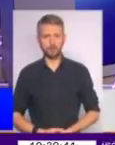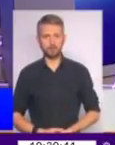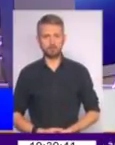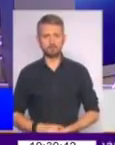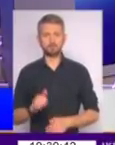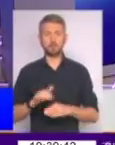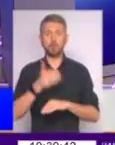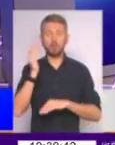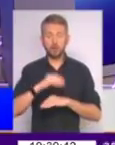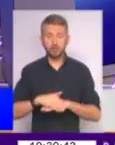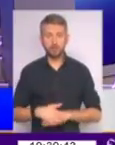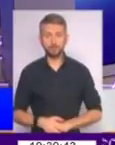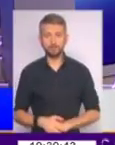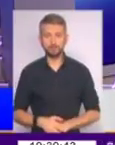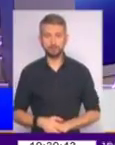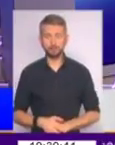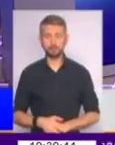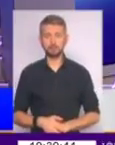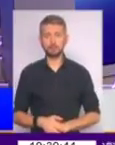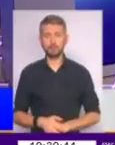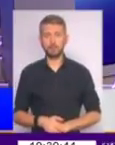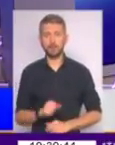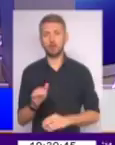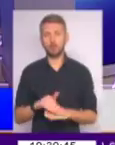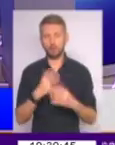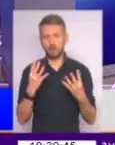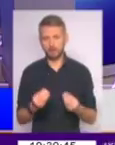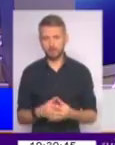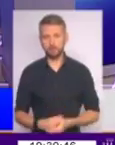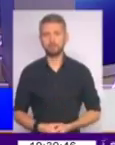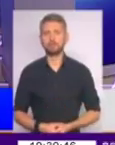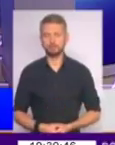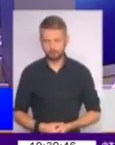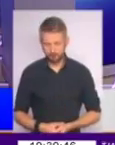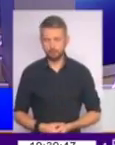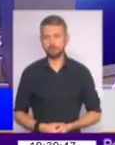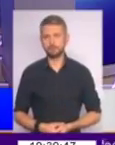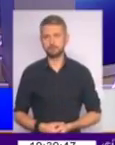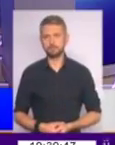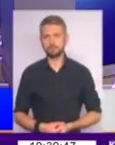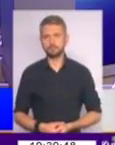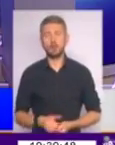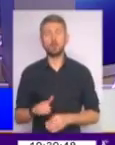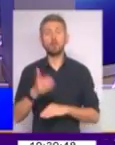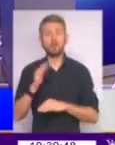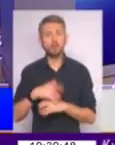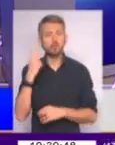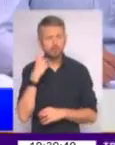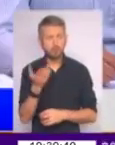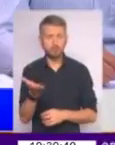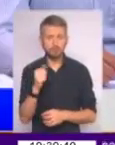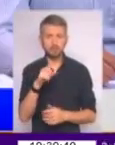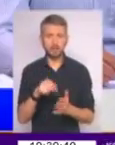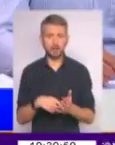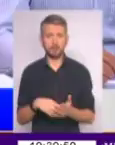Добрий вечір, ви в ефірі. Алло. Так. Алло, добрий день. Так. Алло. Добрий вечір, ми вас чуємо. Запитання ваше, будь